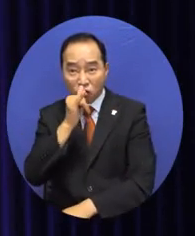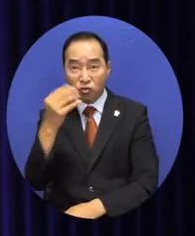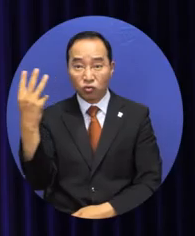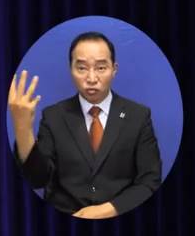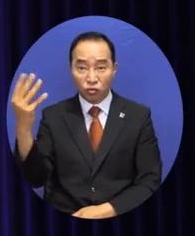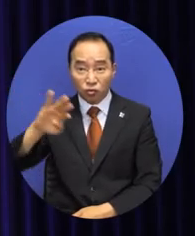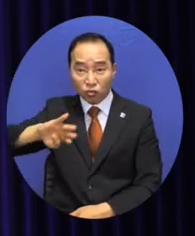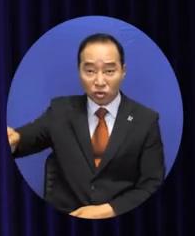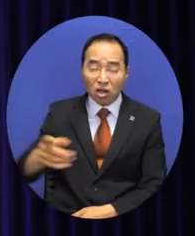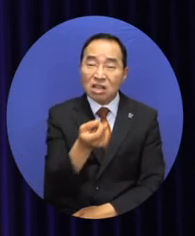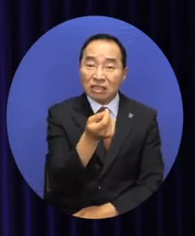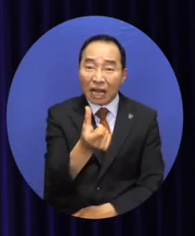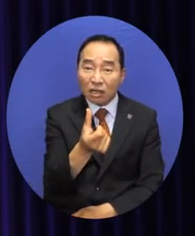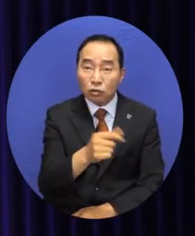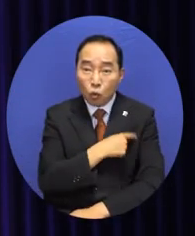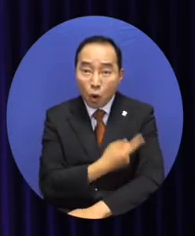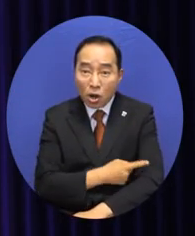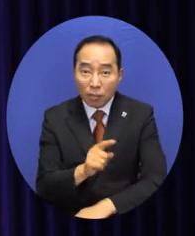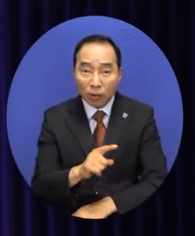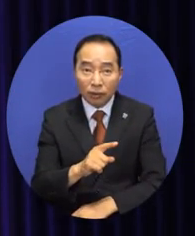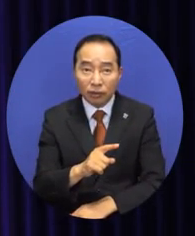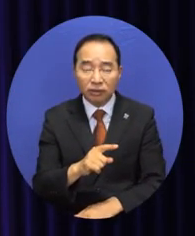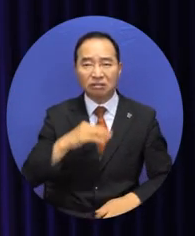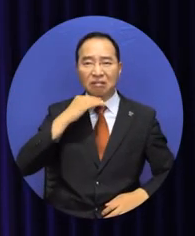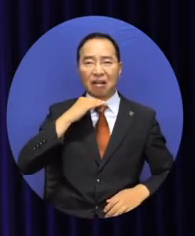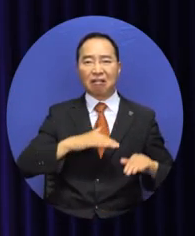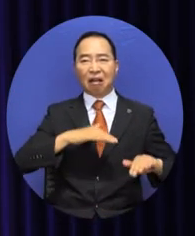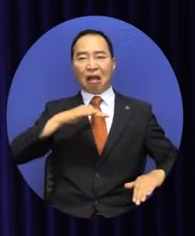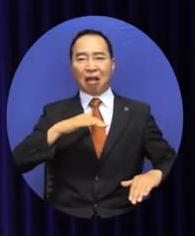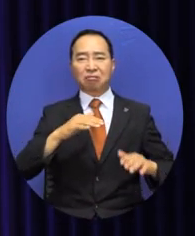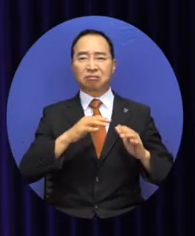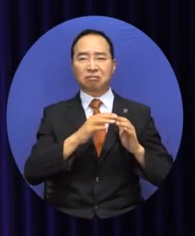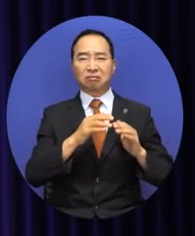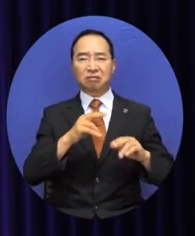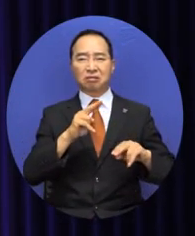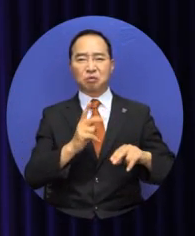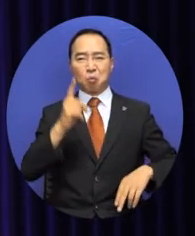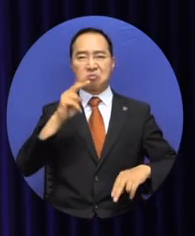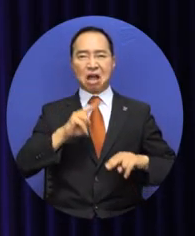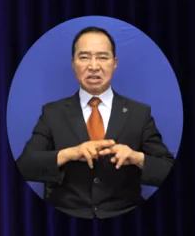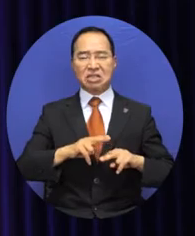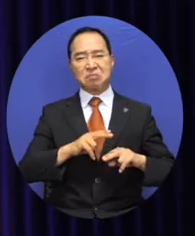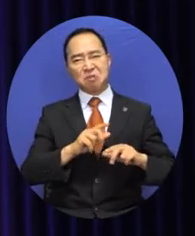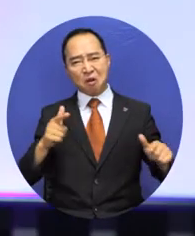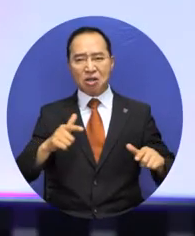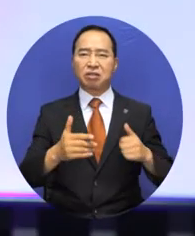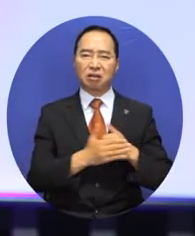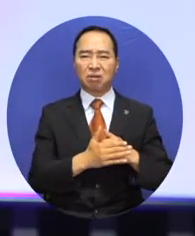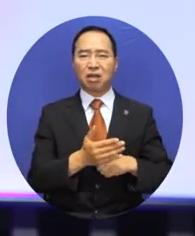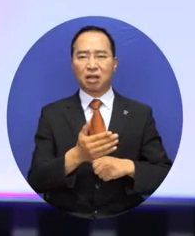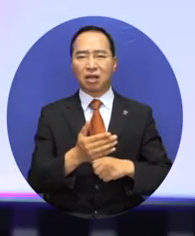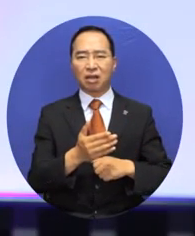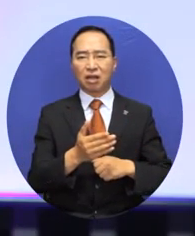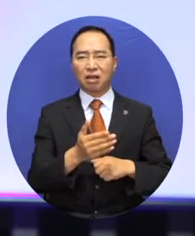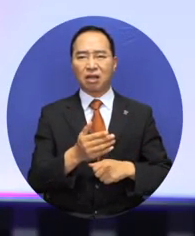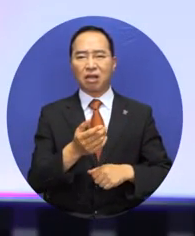권력으로는 나이에서 사회적 지위에 이르기까지 여러 가지가 작동합니다. 예를